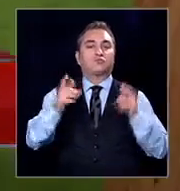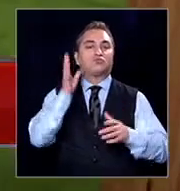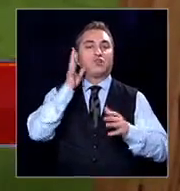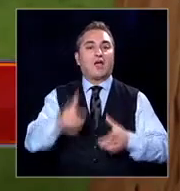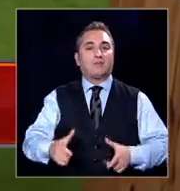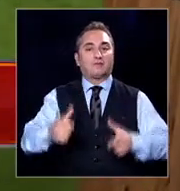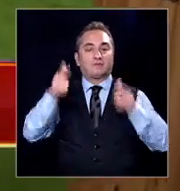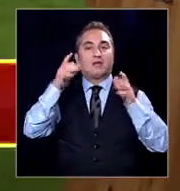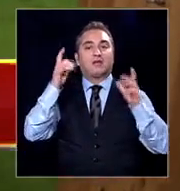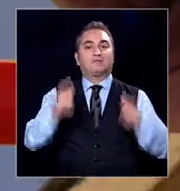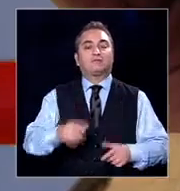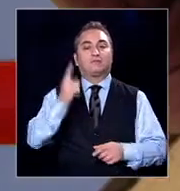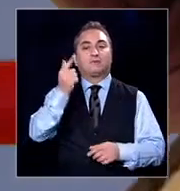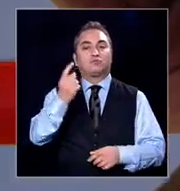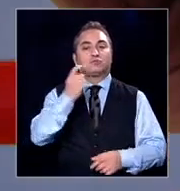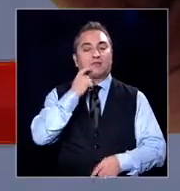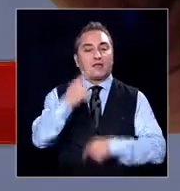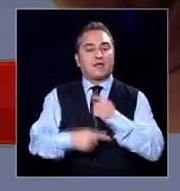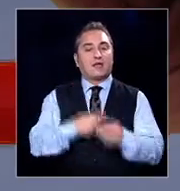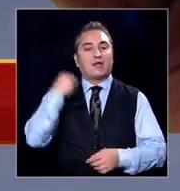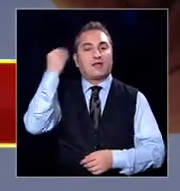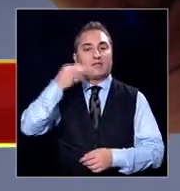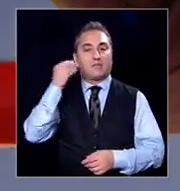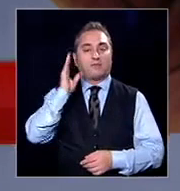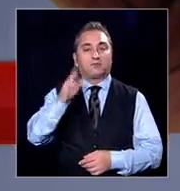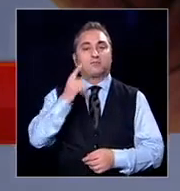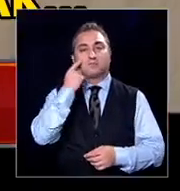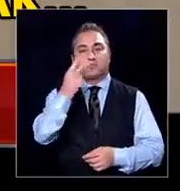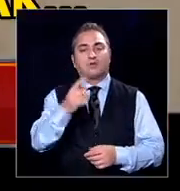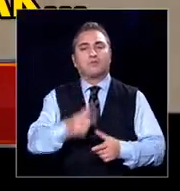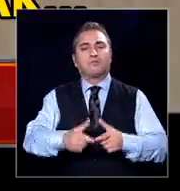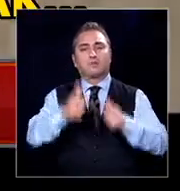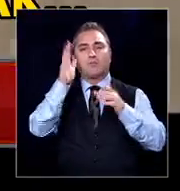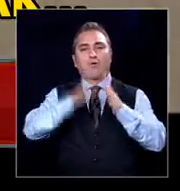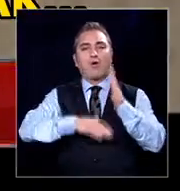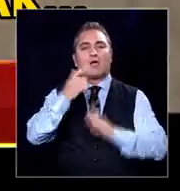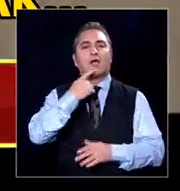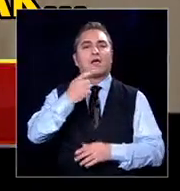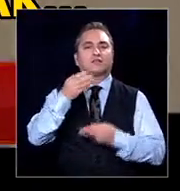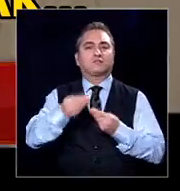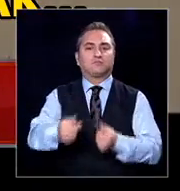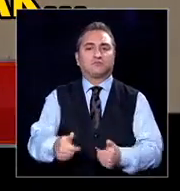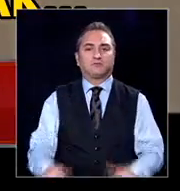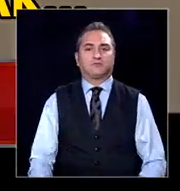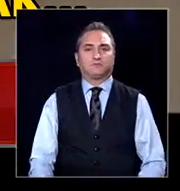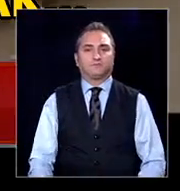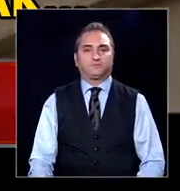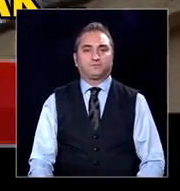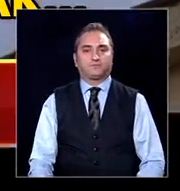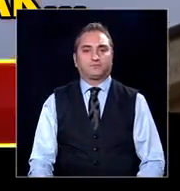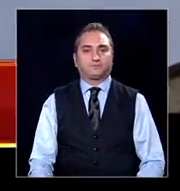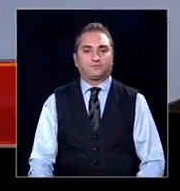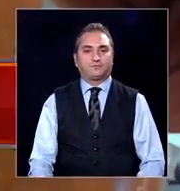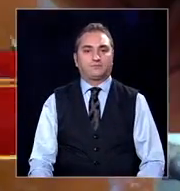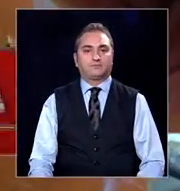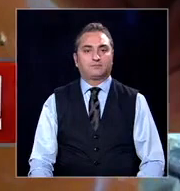camide 1,5 yıldır imam. Minarenin boyasının eskidiğini fark etti. Minareyi boyatmak, vinç kullanma ihtimalimiz olmuyor. İskele